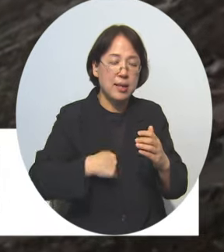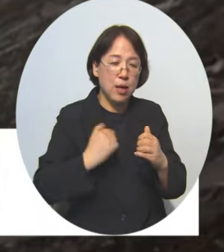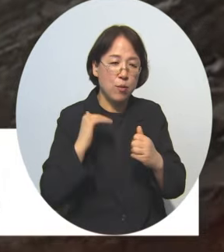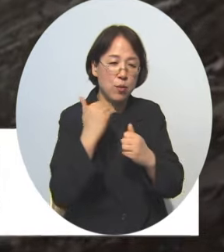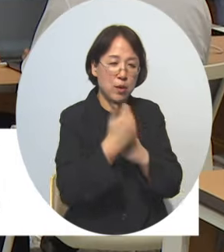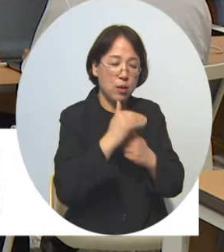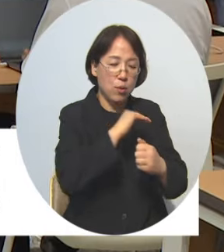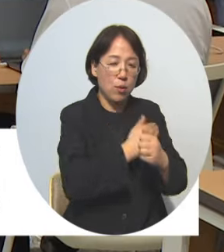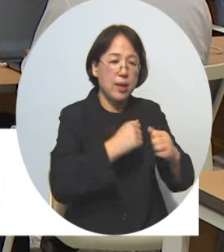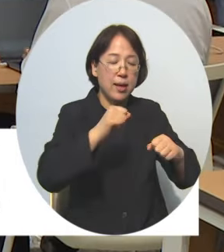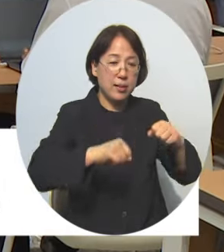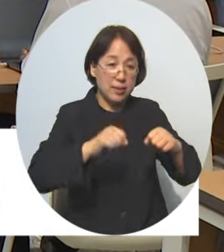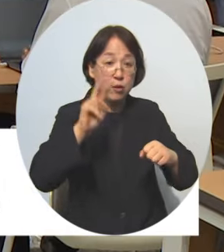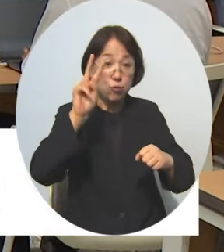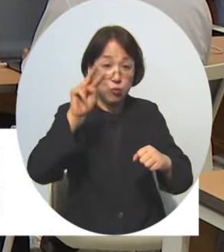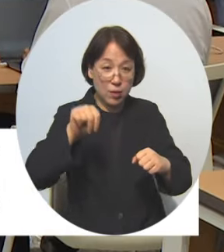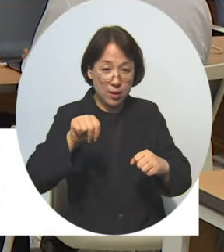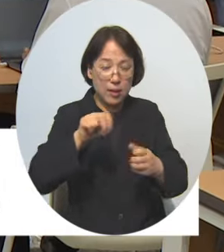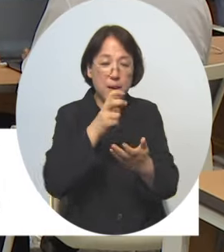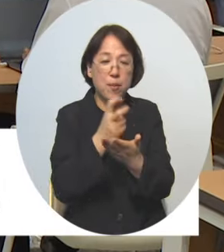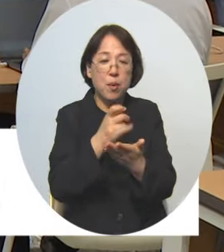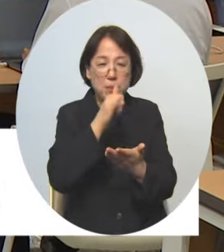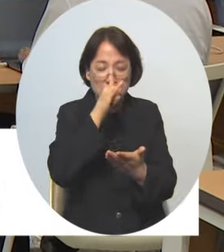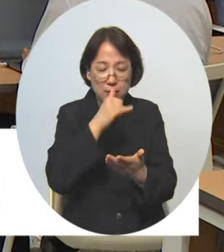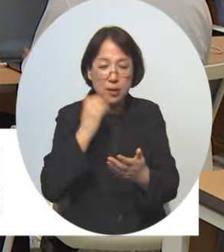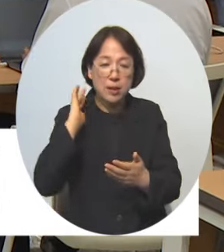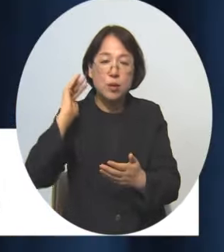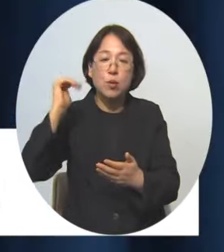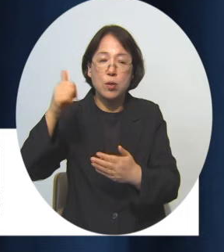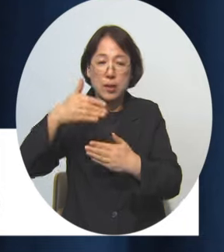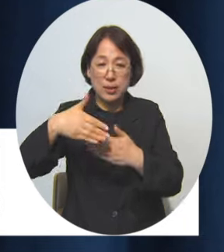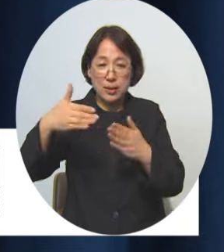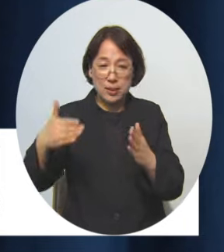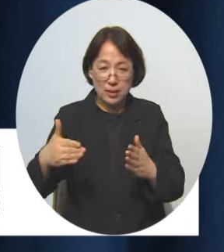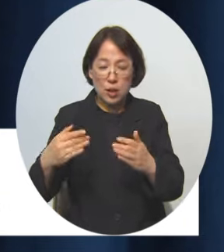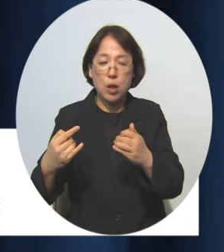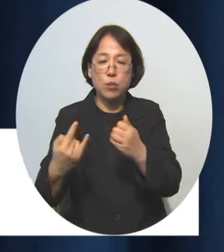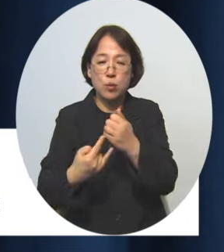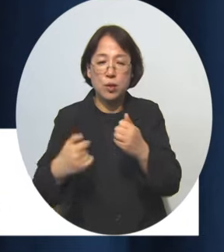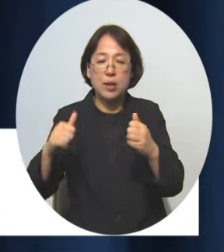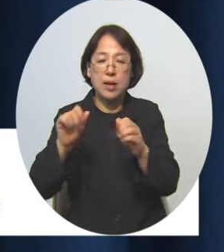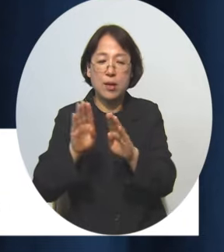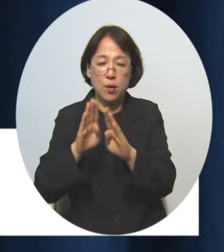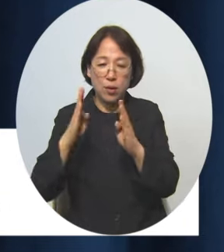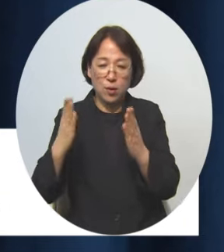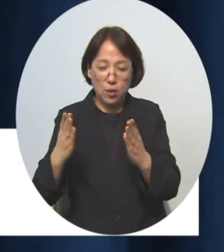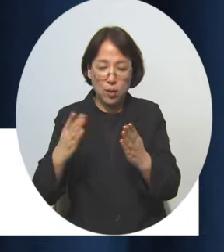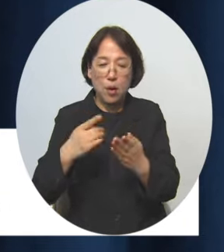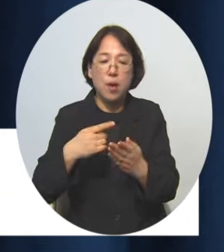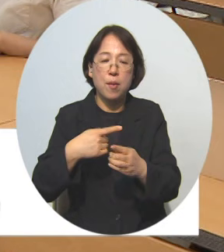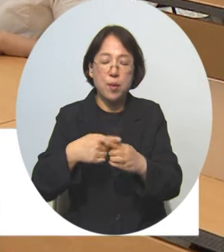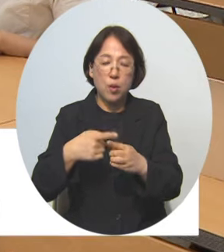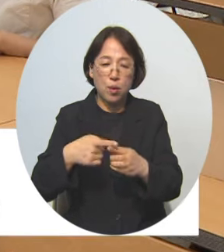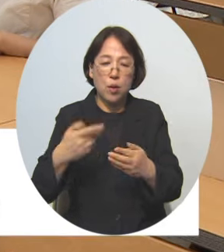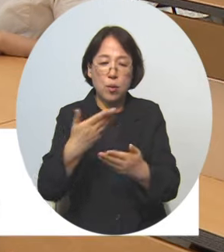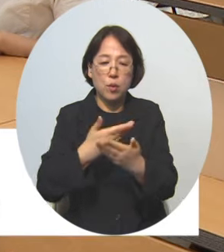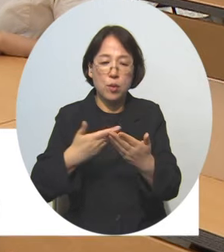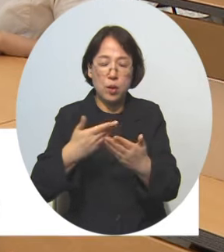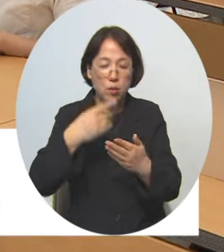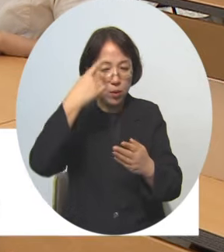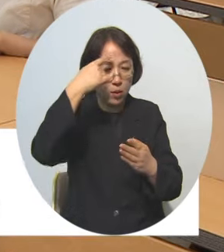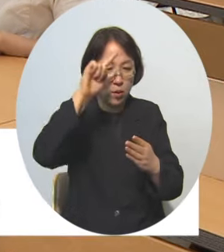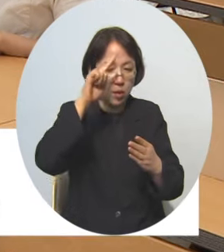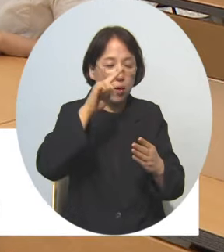있습니다. 대통령실은 NSC 상임위원회를 열어 러북 정상회담 결과에 대한 평가를 공유하고 러북의 군사적